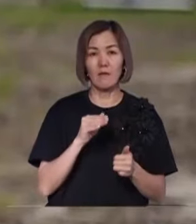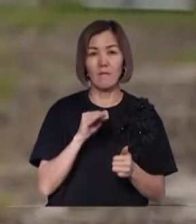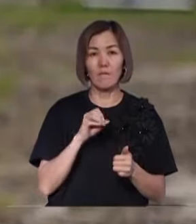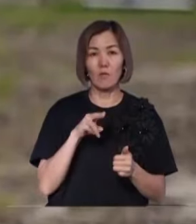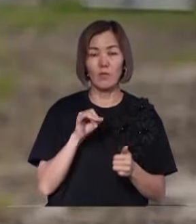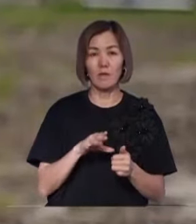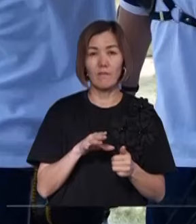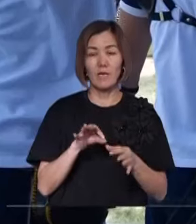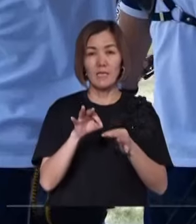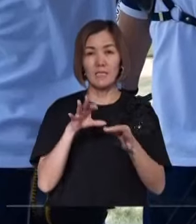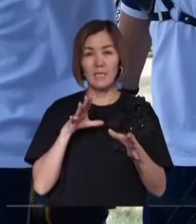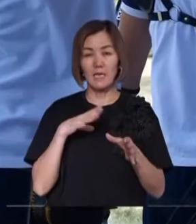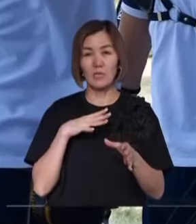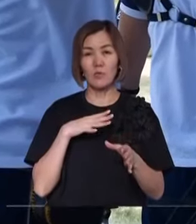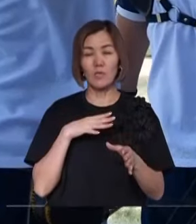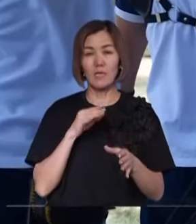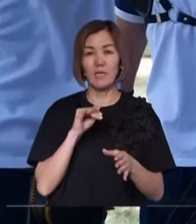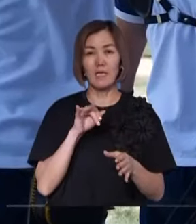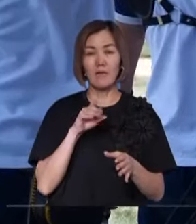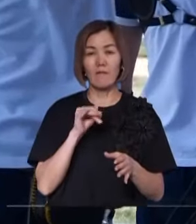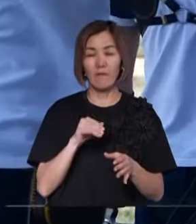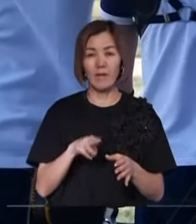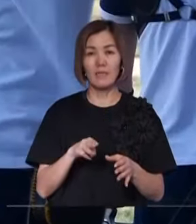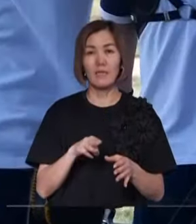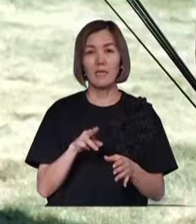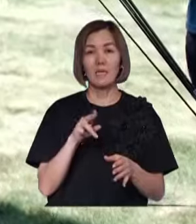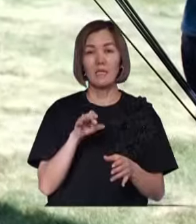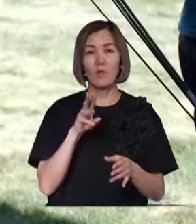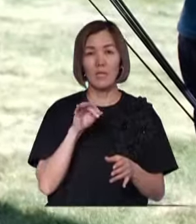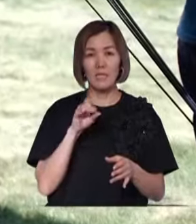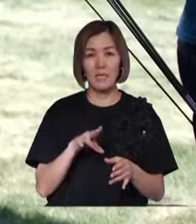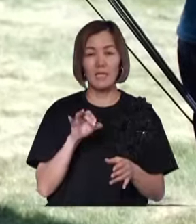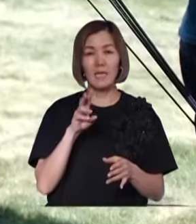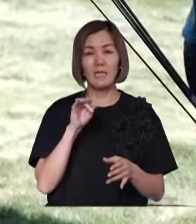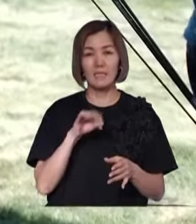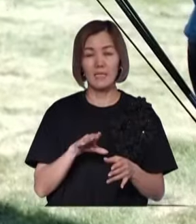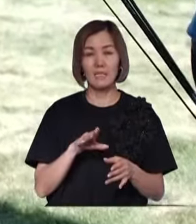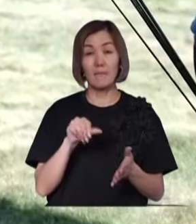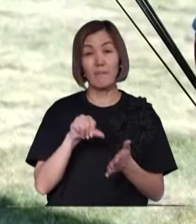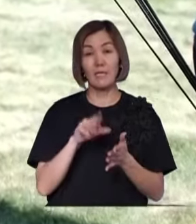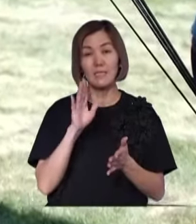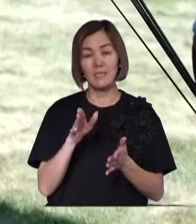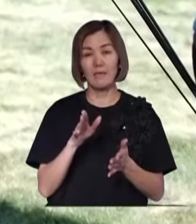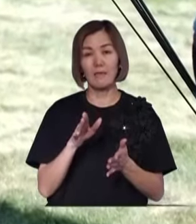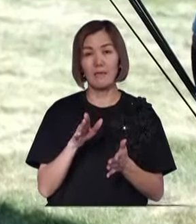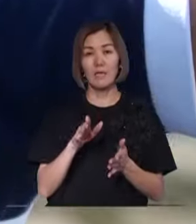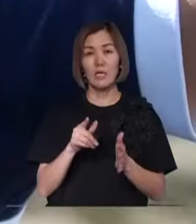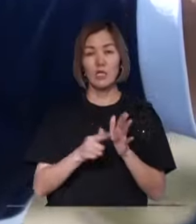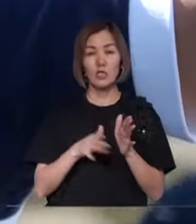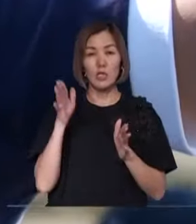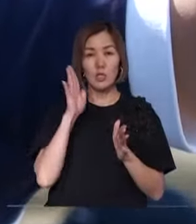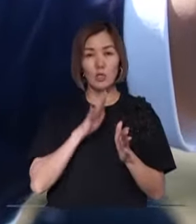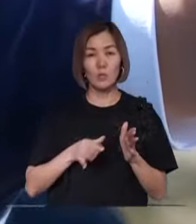сондай-ақ классикалық садақ ату турнирлерінде Ильфат Абдуллин, Дәулеткелді Жаңбырбай, Александр Еременко бақ сынайды. Айта кетейік,